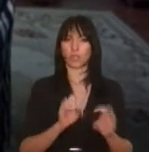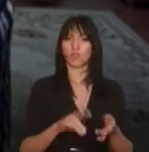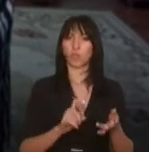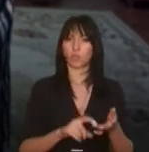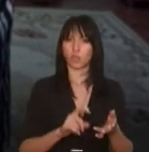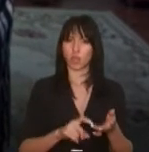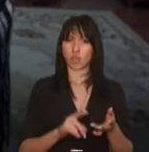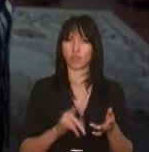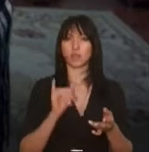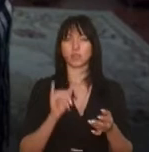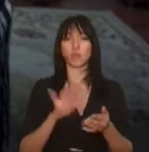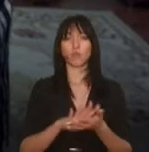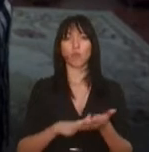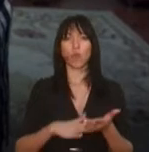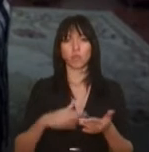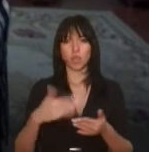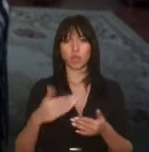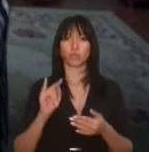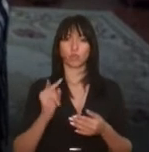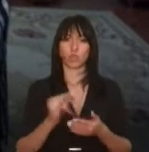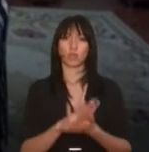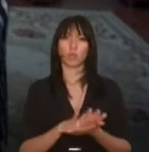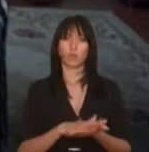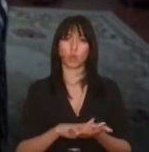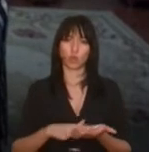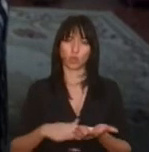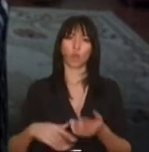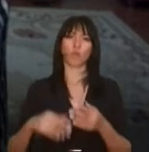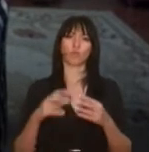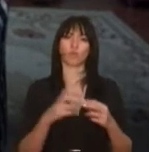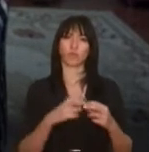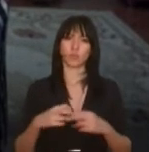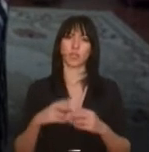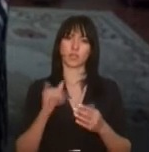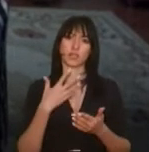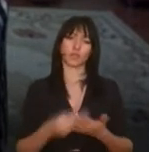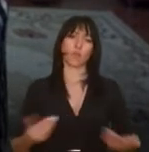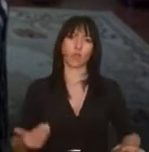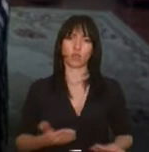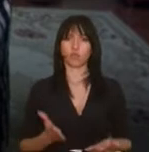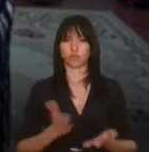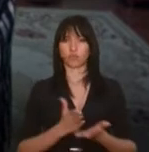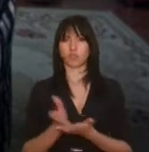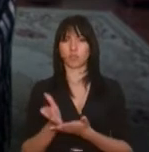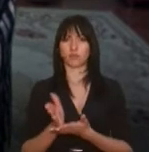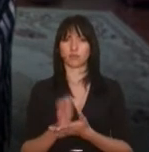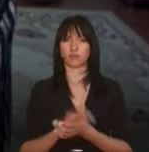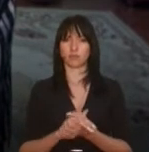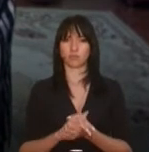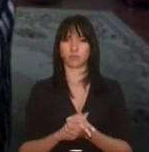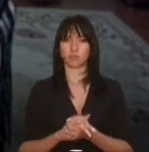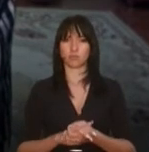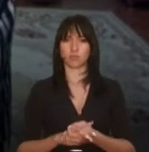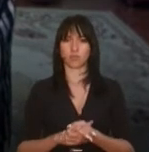І в подальшому дитина продовжує протягом року собі спокійно своє життя, в більшості абсолютно, в більшості випадків.